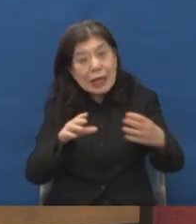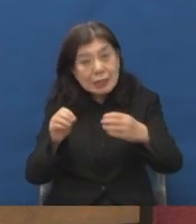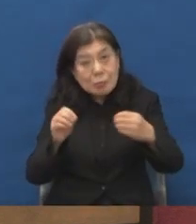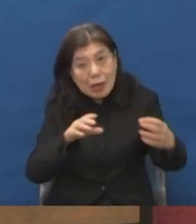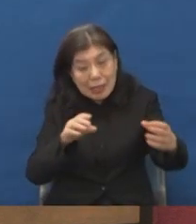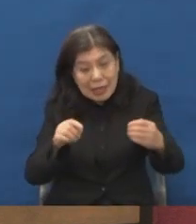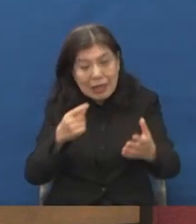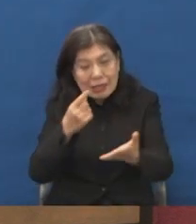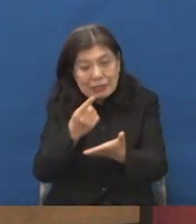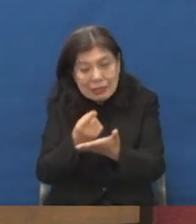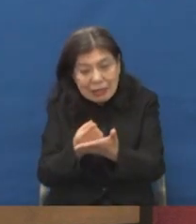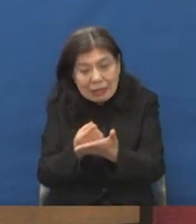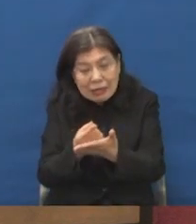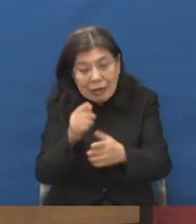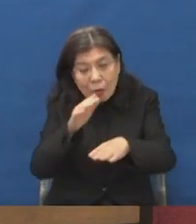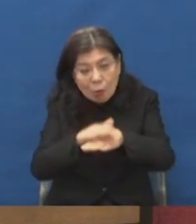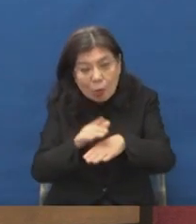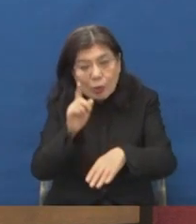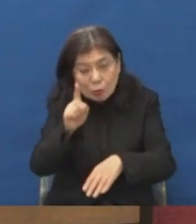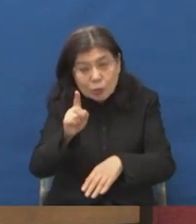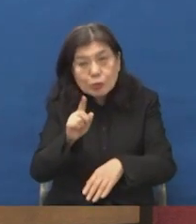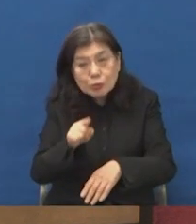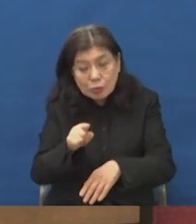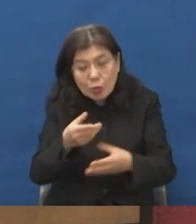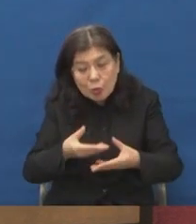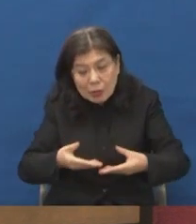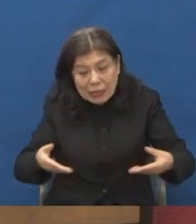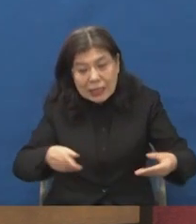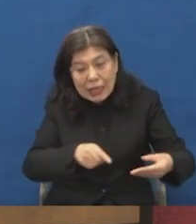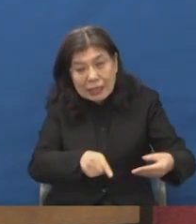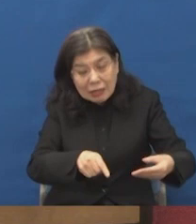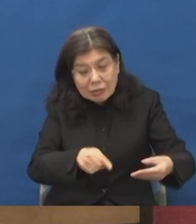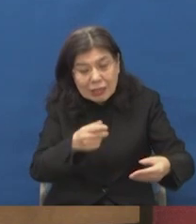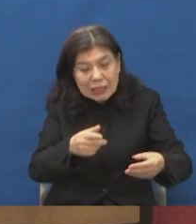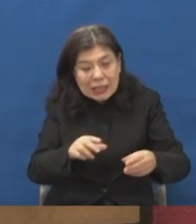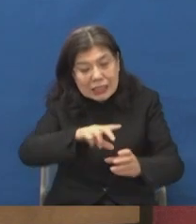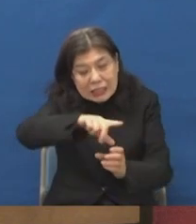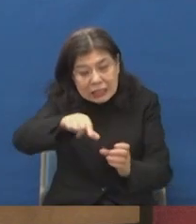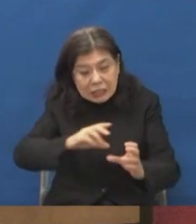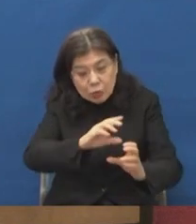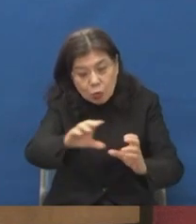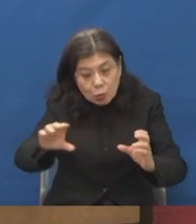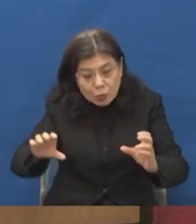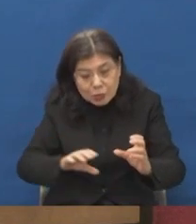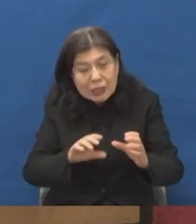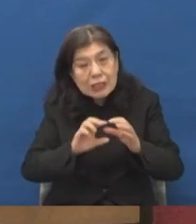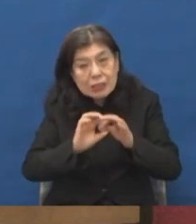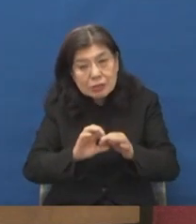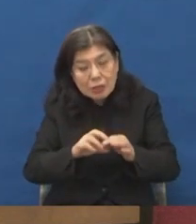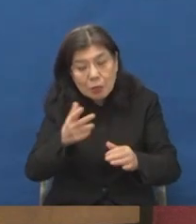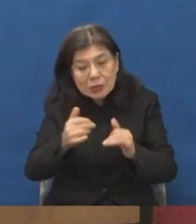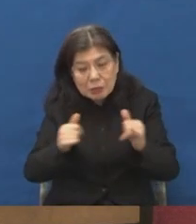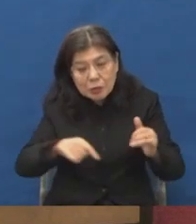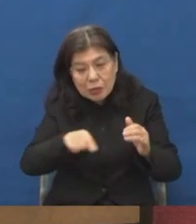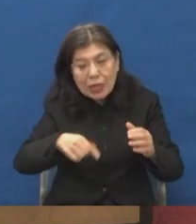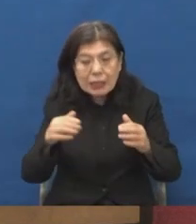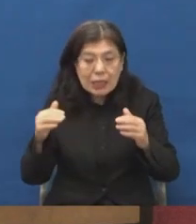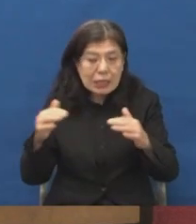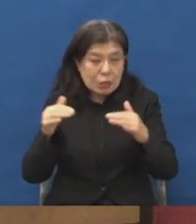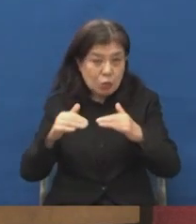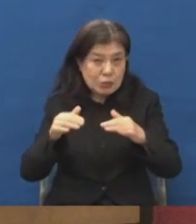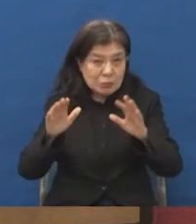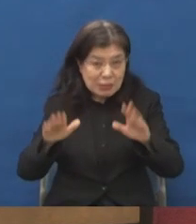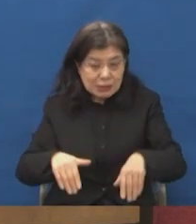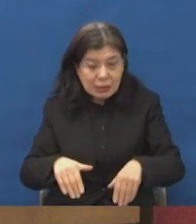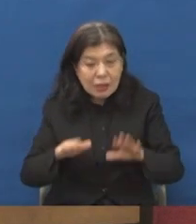の一つの受け皿である地域コミュニティについても、審議の中で議論いたしました。現状に目を向